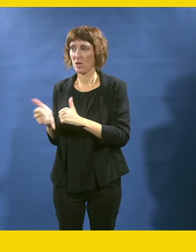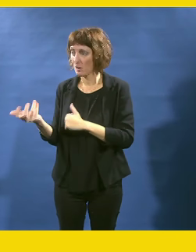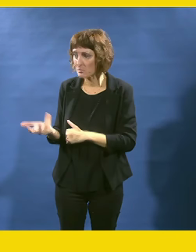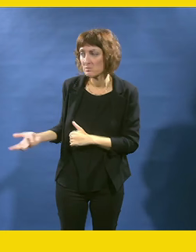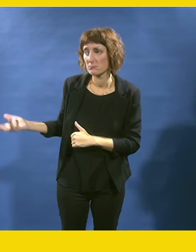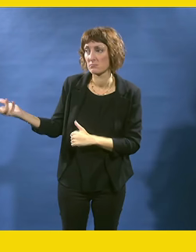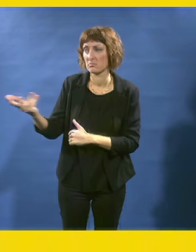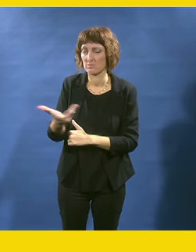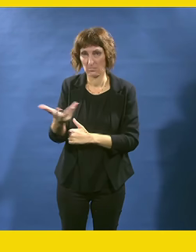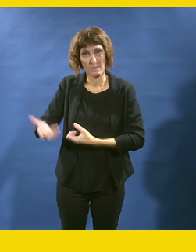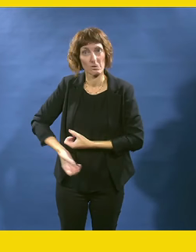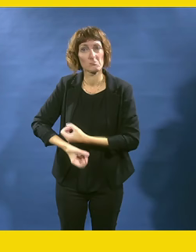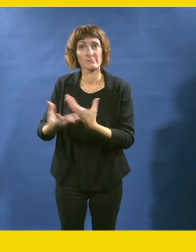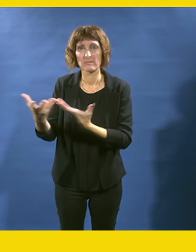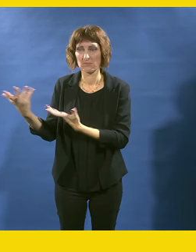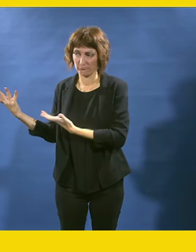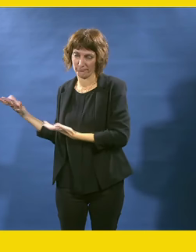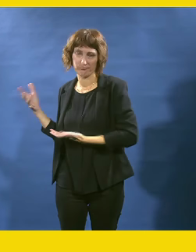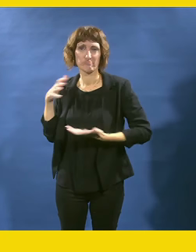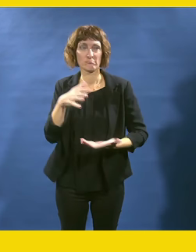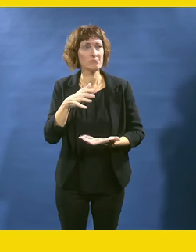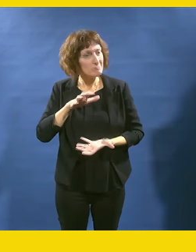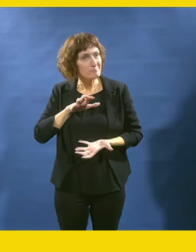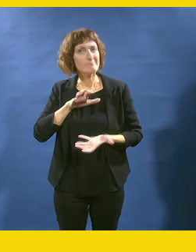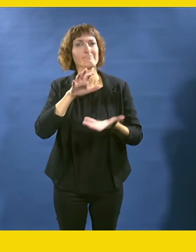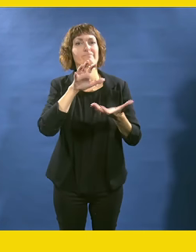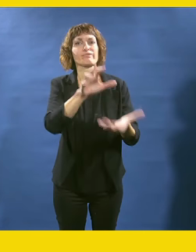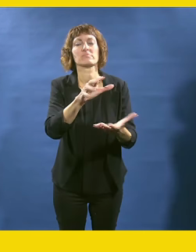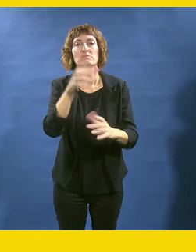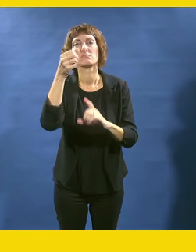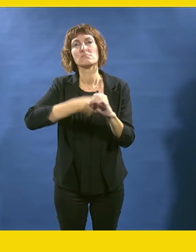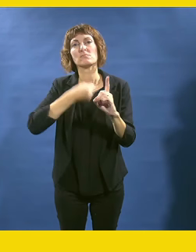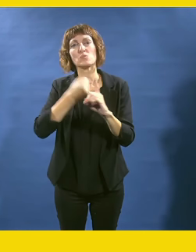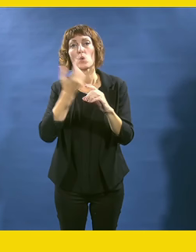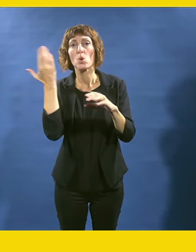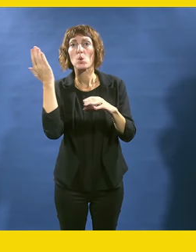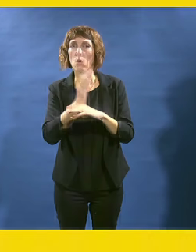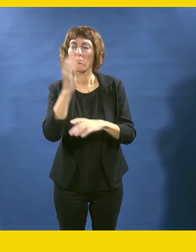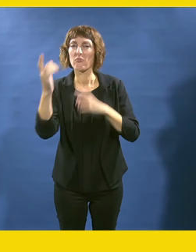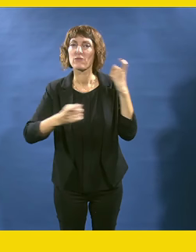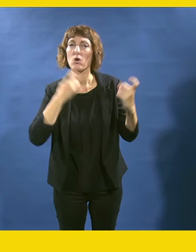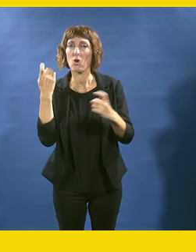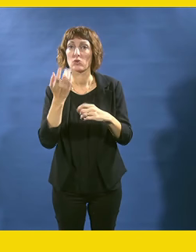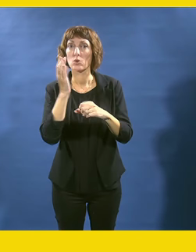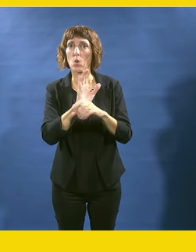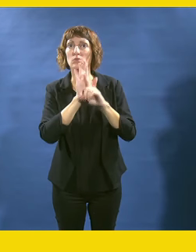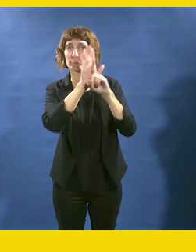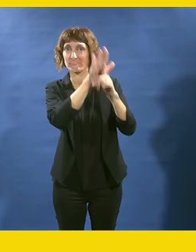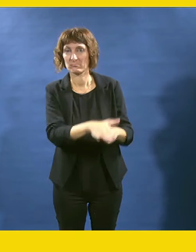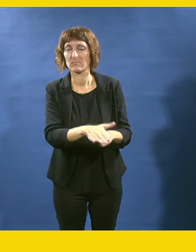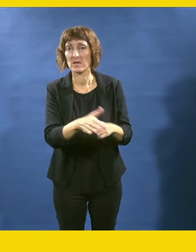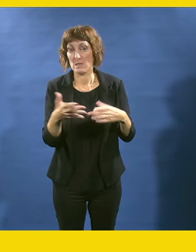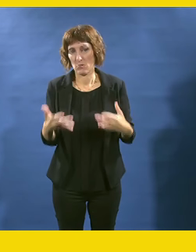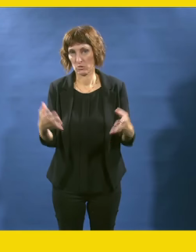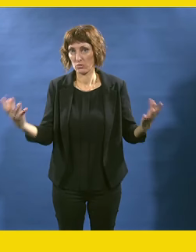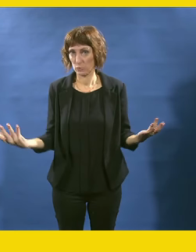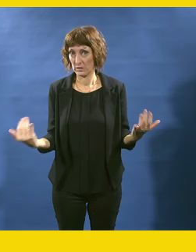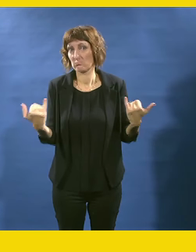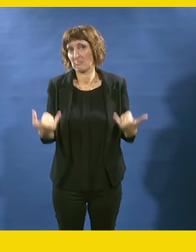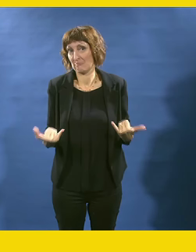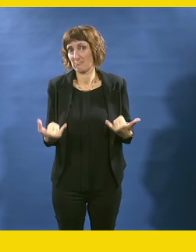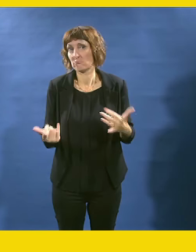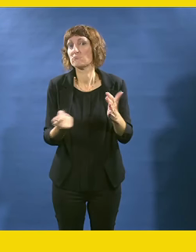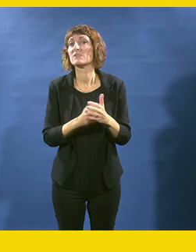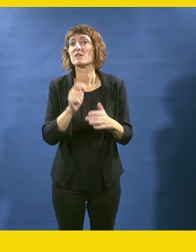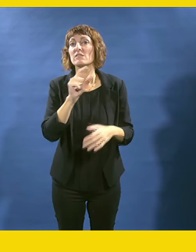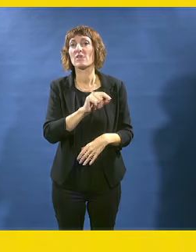treffen uns dafür heute am 29. November hier in Straßburg. Wir fordern keine